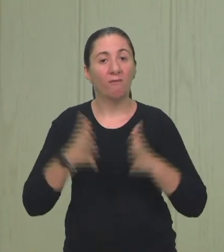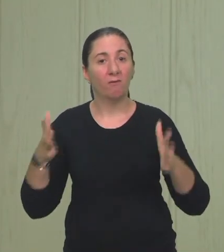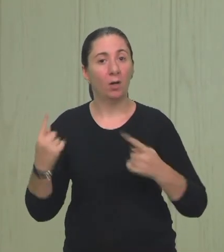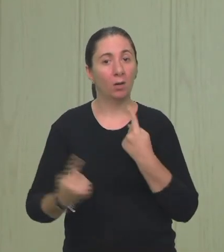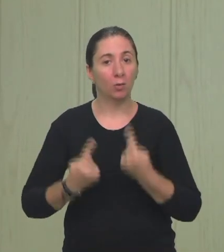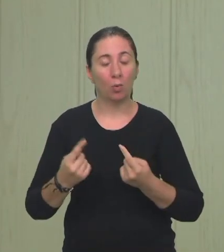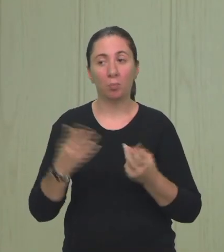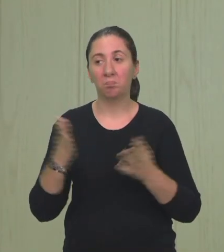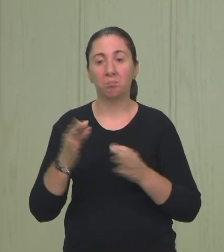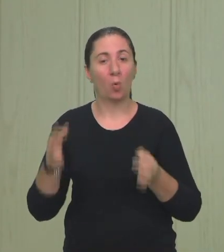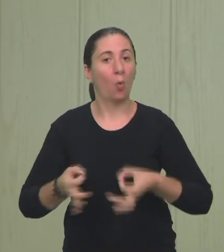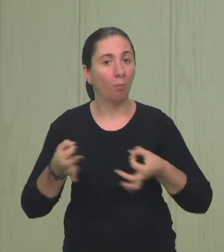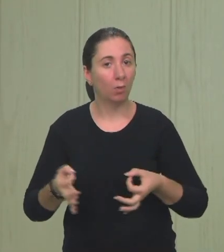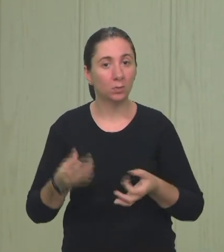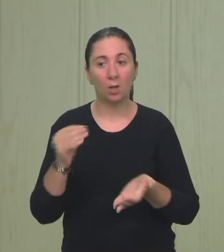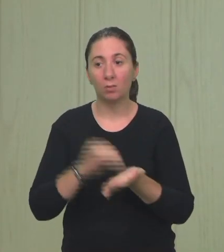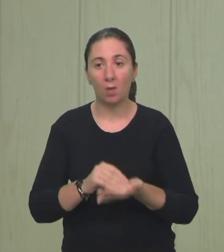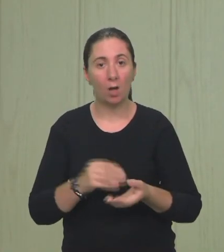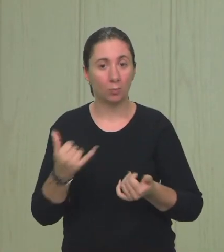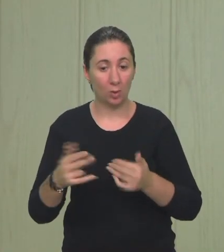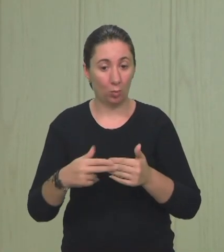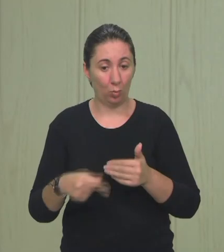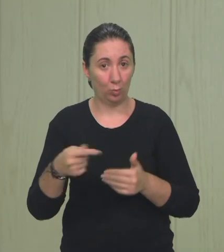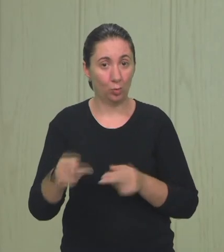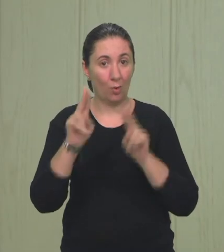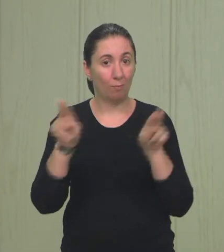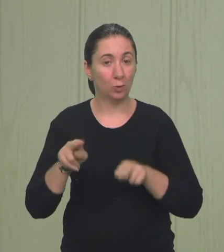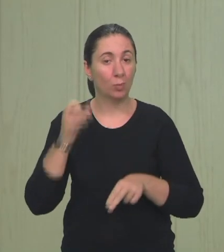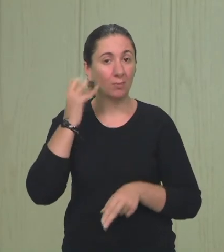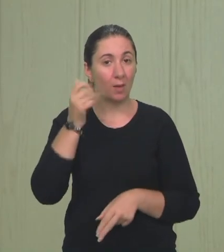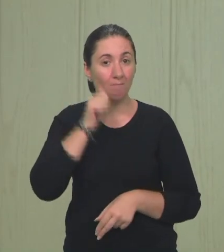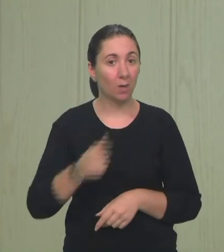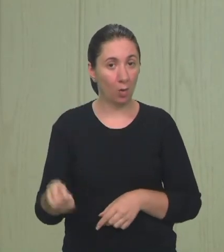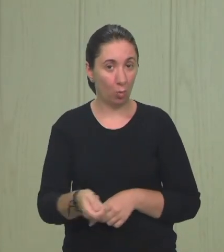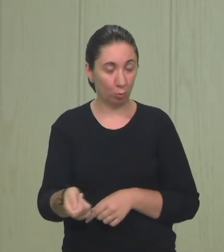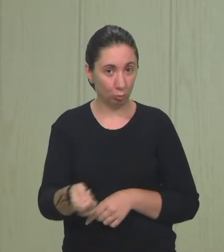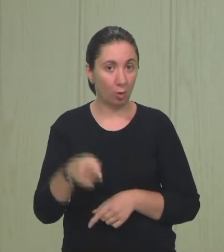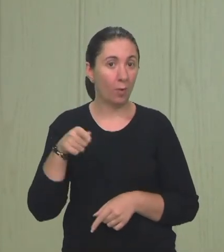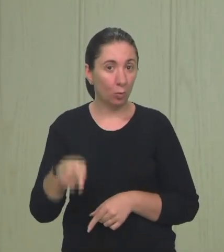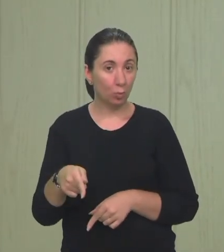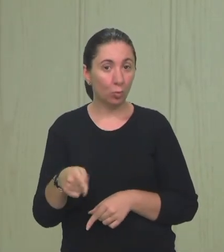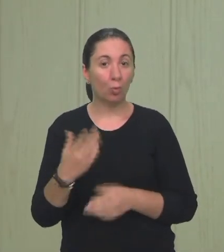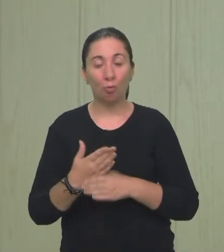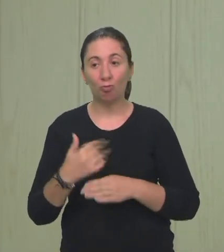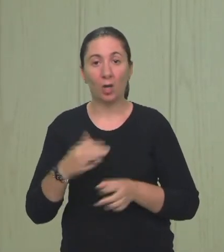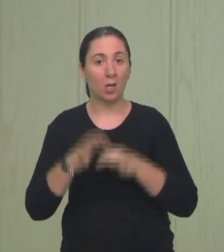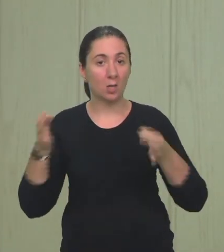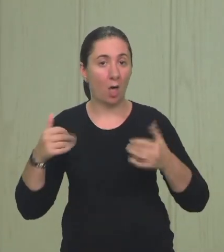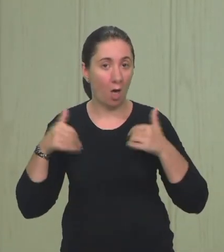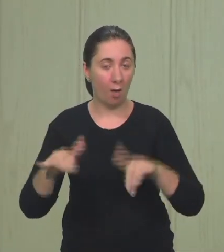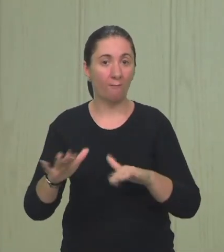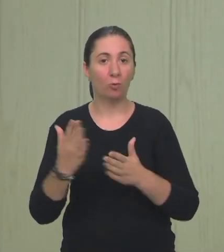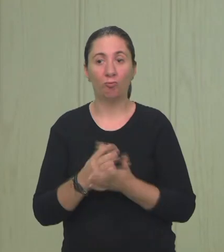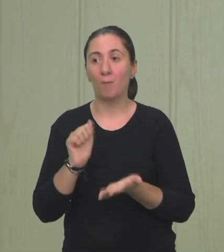događanja, obljetnice ili datumi, eto sad uskoro nam dolazi Međunarodni dan Bijelog štapa, tu uvijek izađemo u javnost, ima nas i